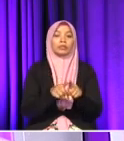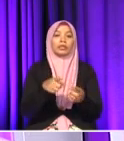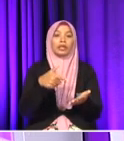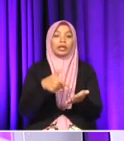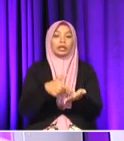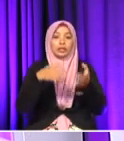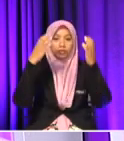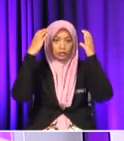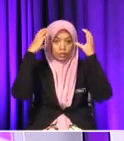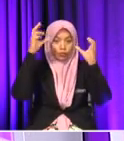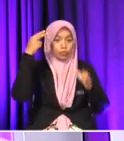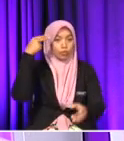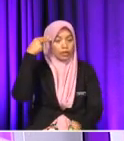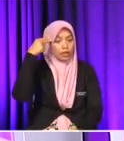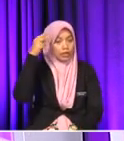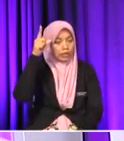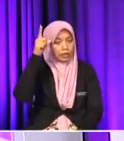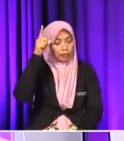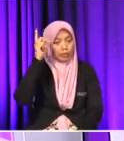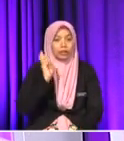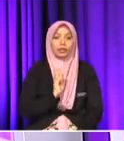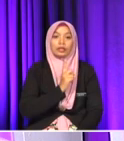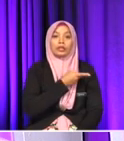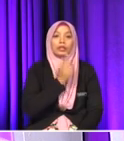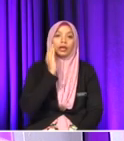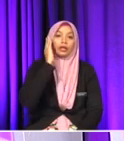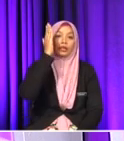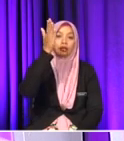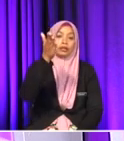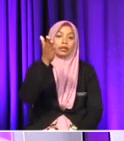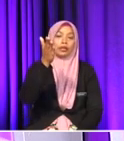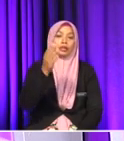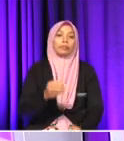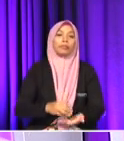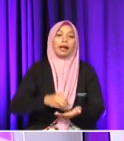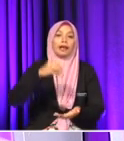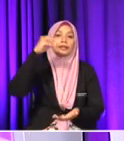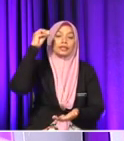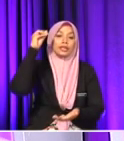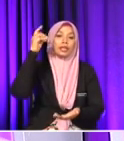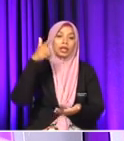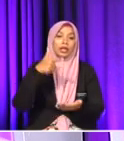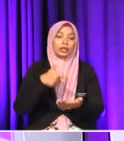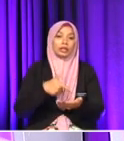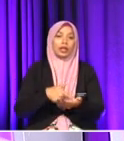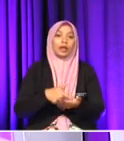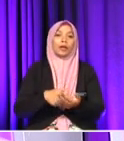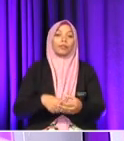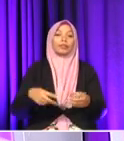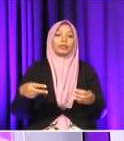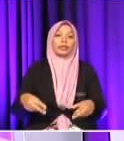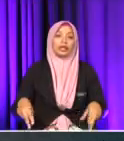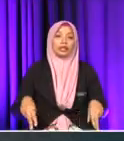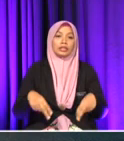topi yang sangat menarik dan Sekarang kita akan masuk dengan lebih lanjut penghasilan Reko bentuk logo